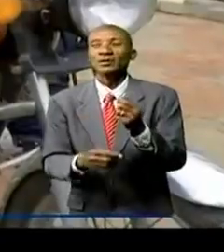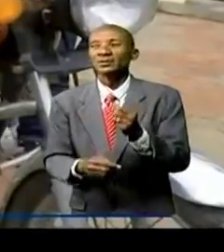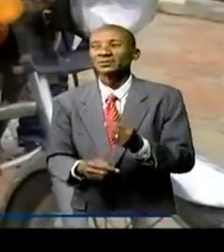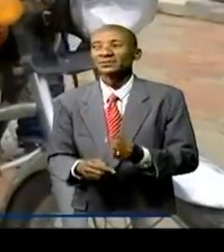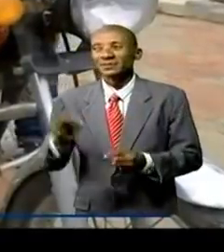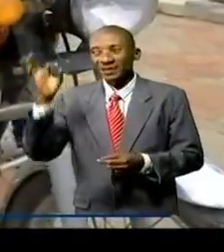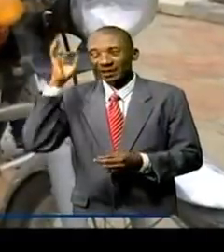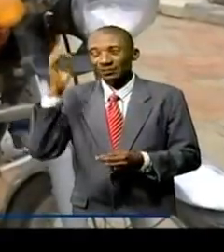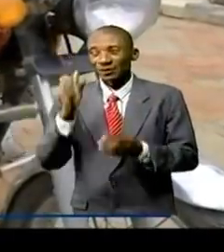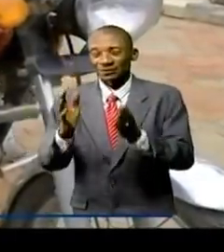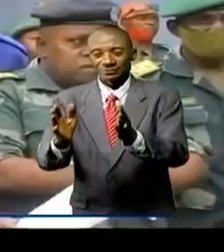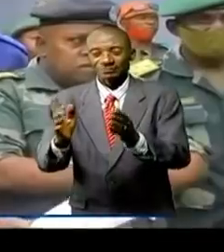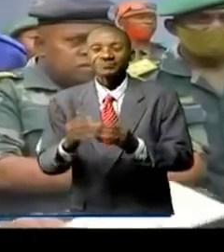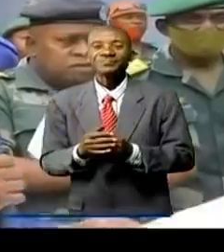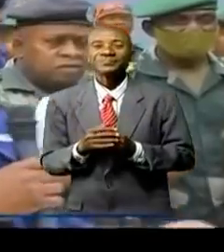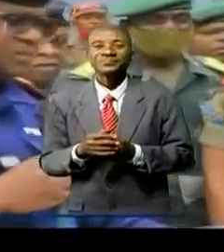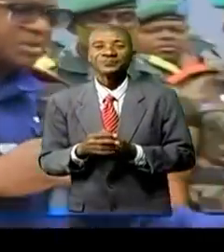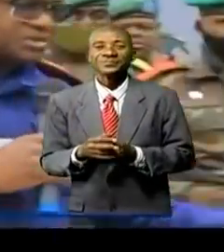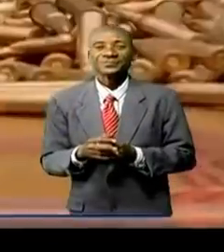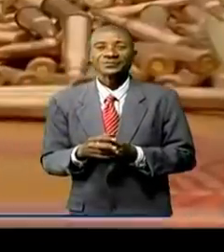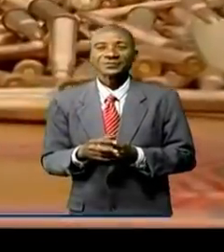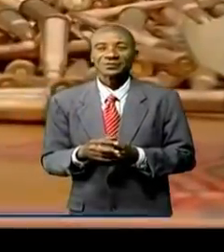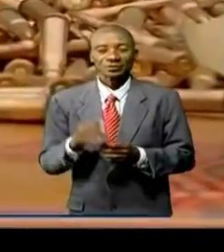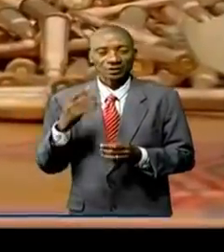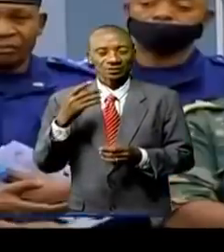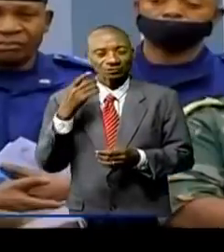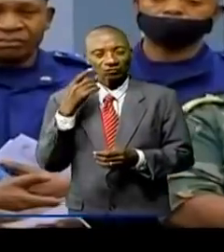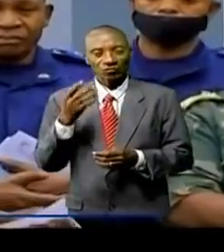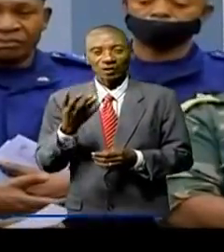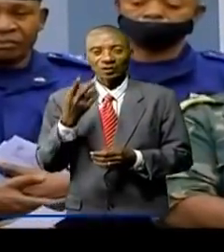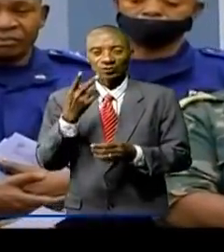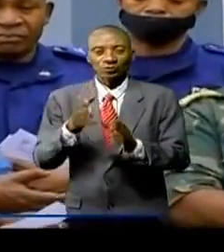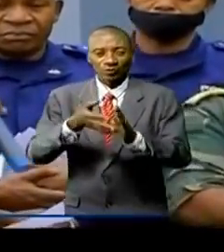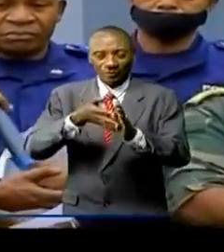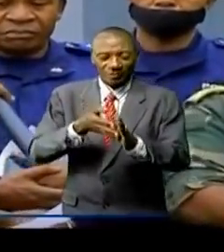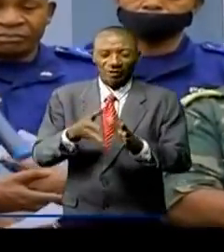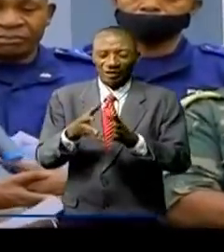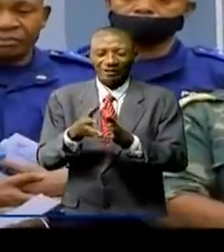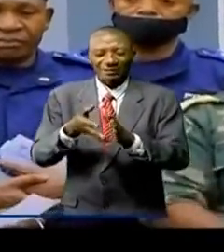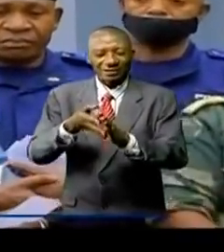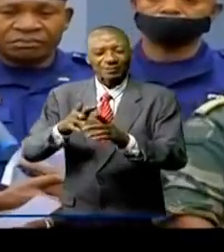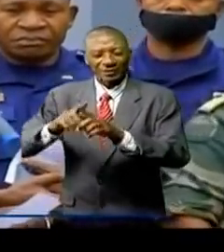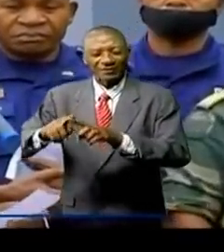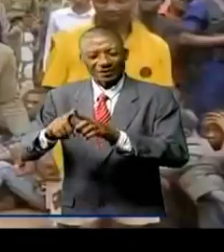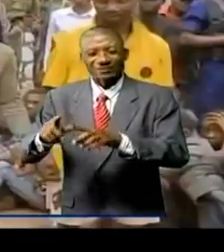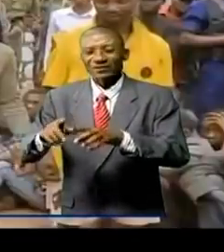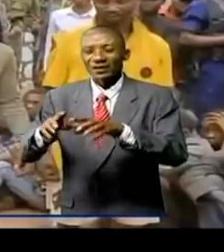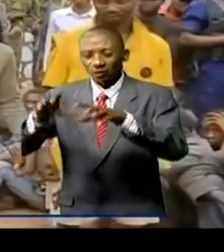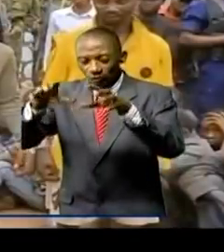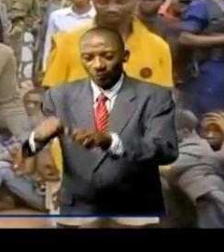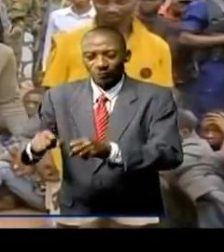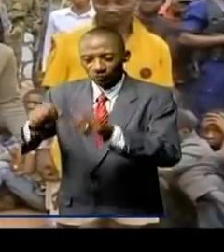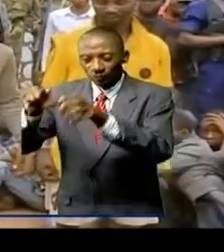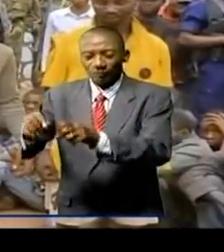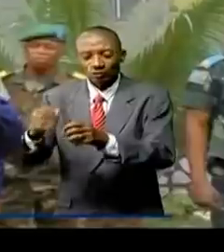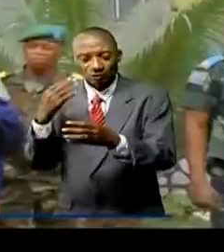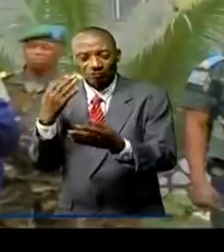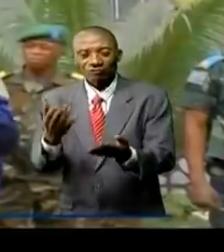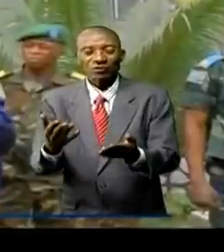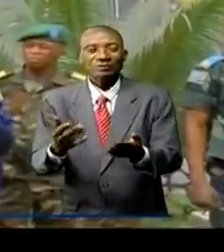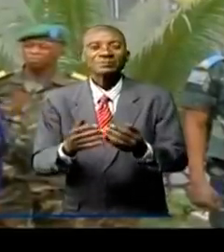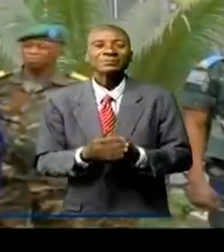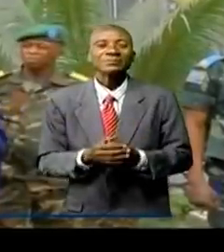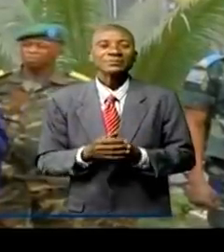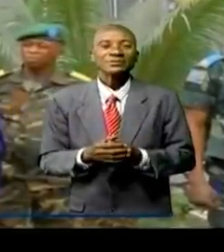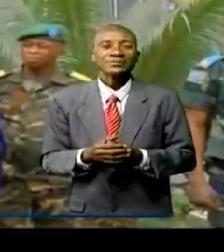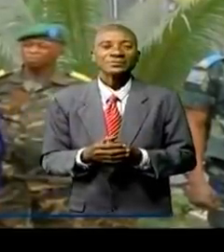les deux motos, plusieurs munitions. Par ailleurs, l'armée a présenté des miliciens expliqués, capturés avec une arme